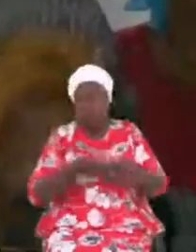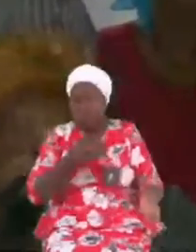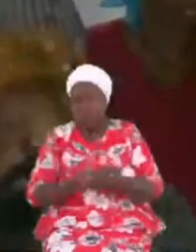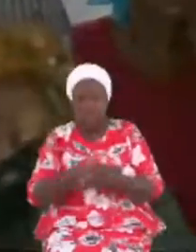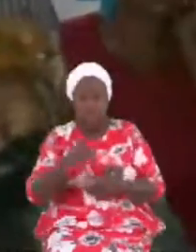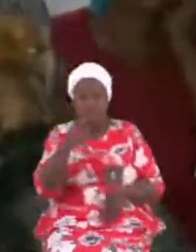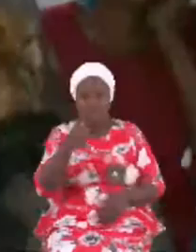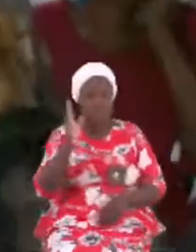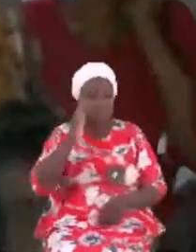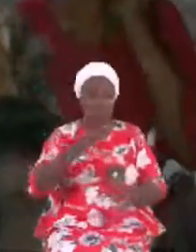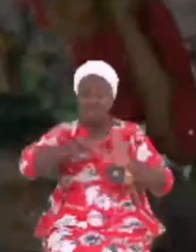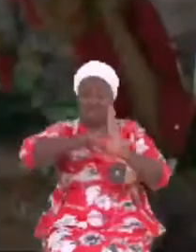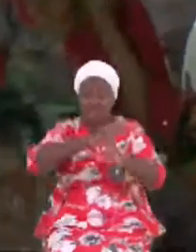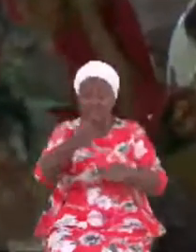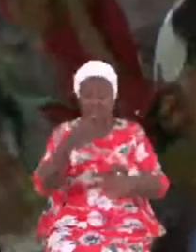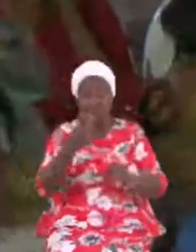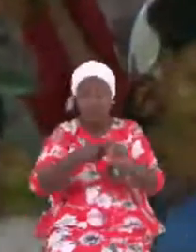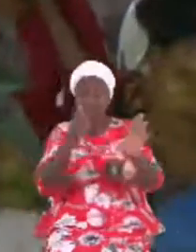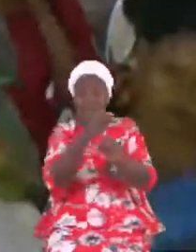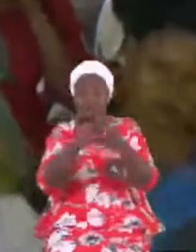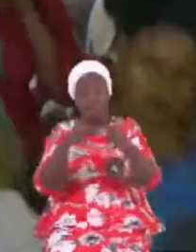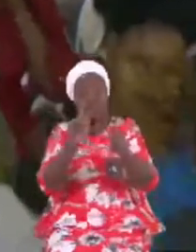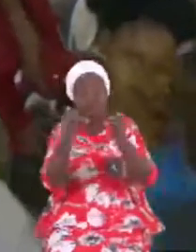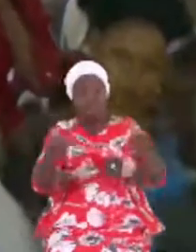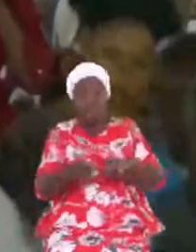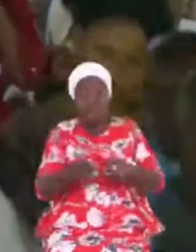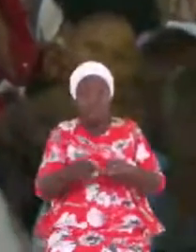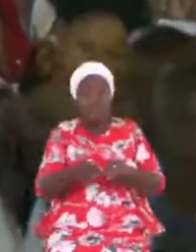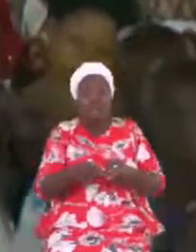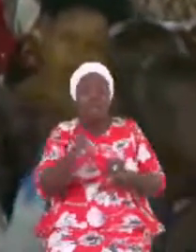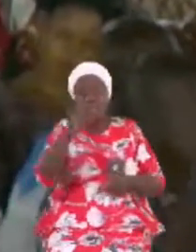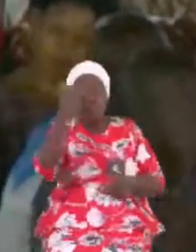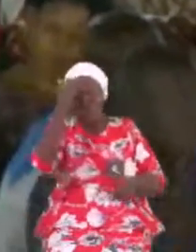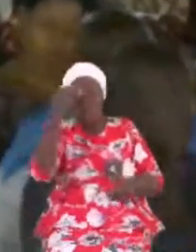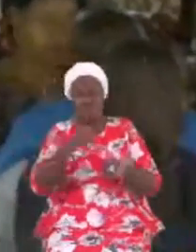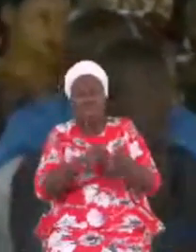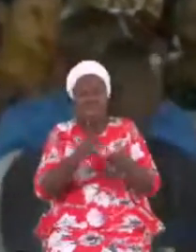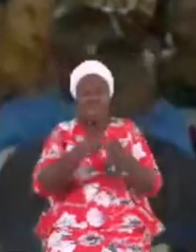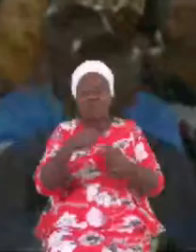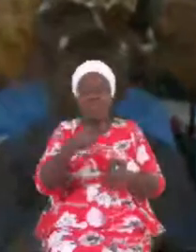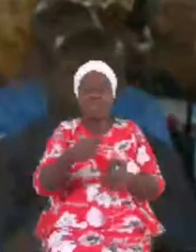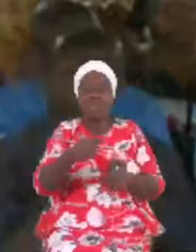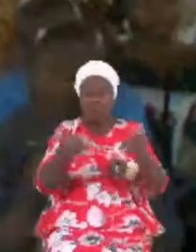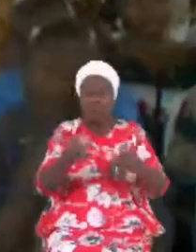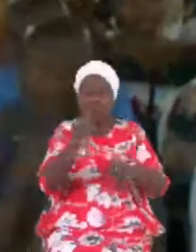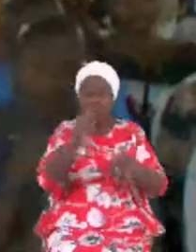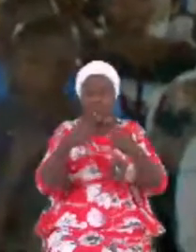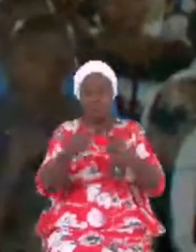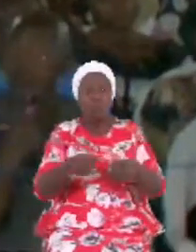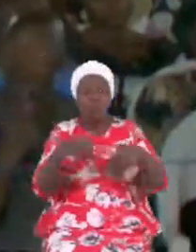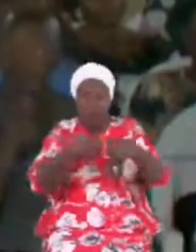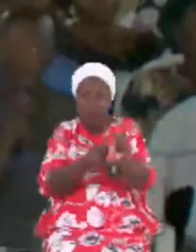Quelque chose qui pourra t'empêcher pour ne pas arriver là-bas. Tu dois l'identifier. Tu dois dire maintenant, je vais suivre